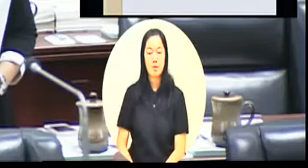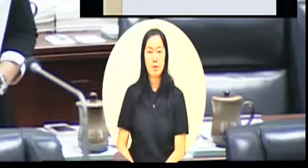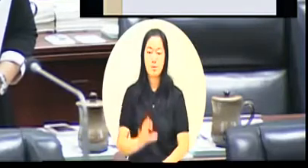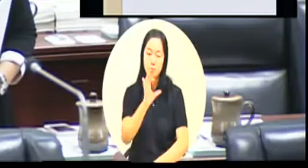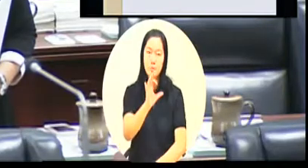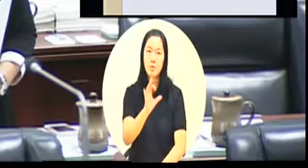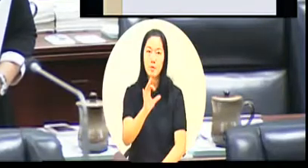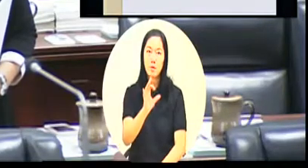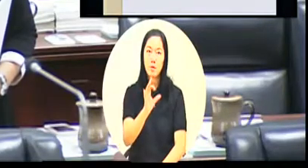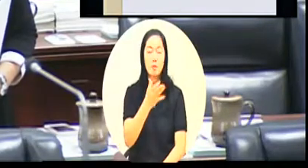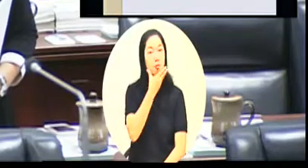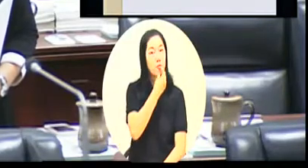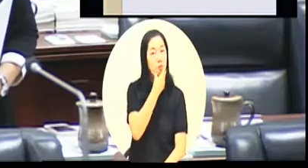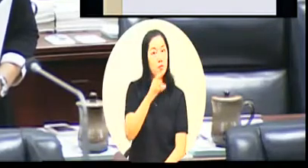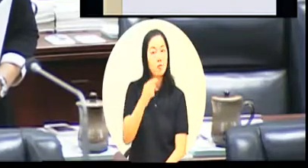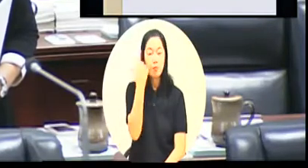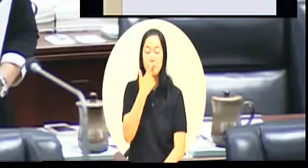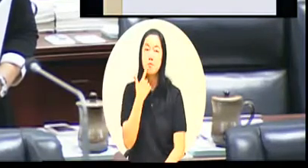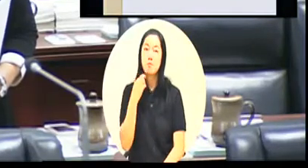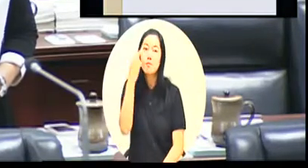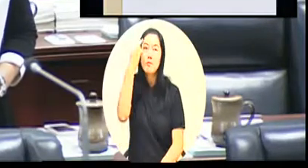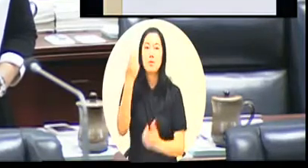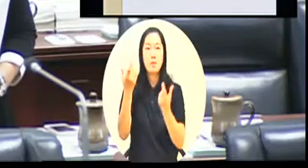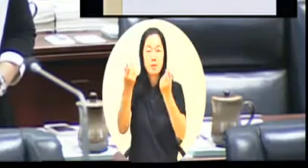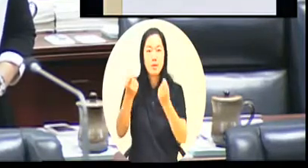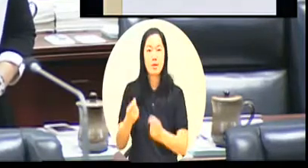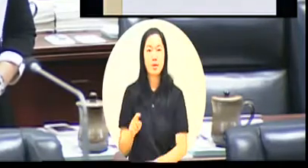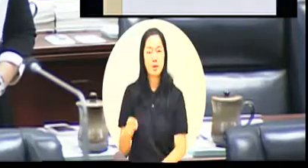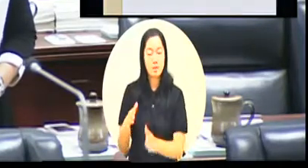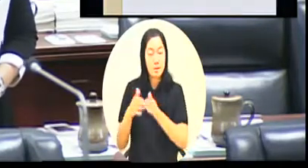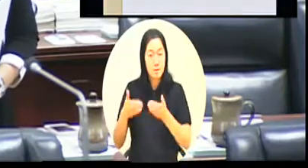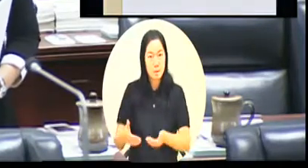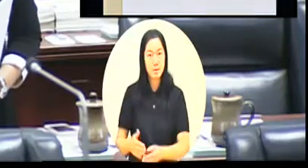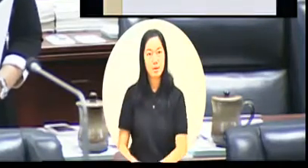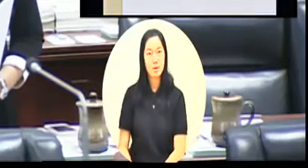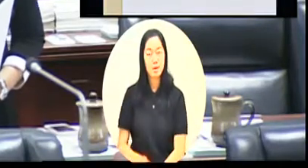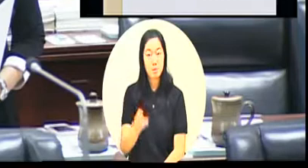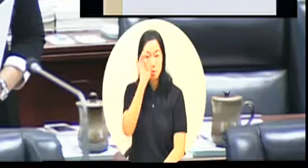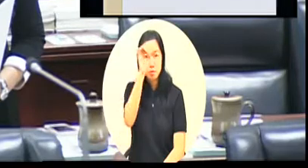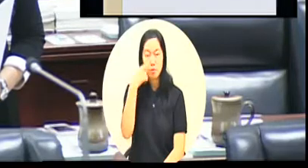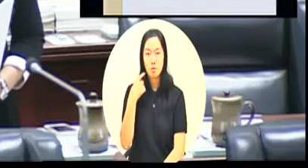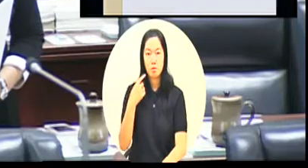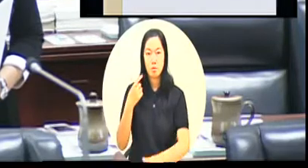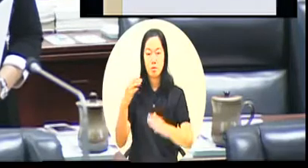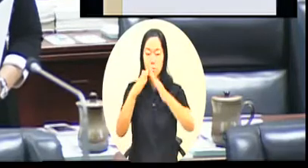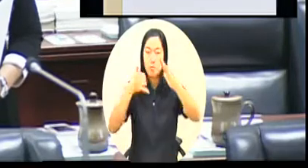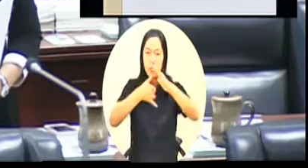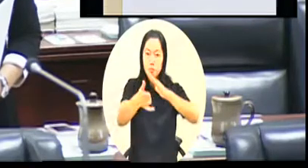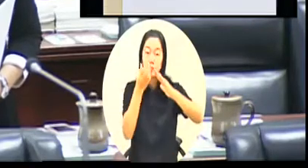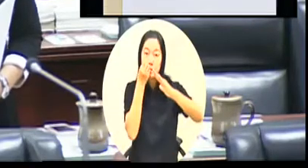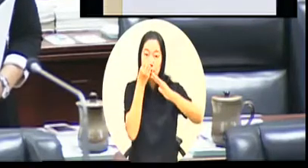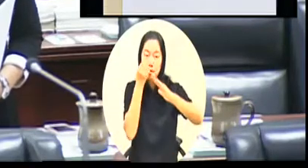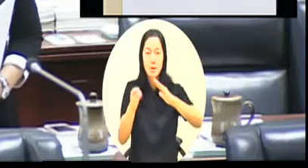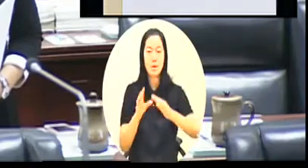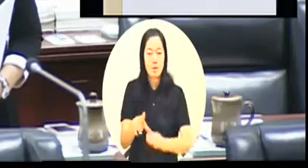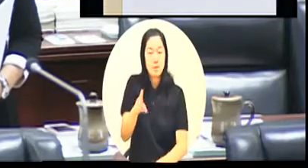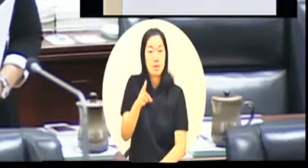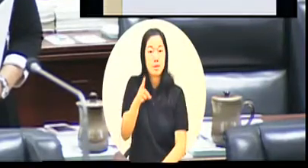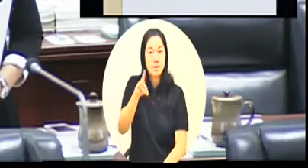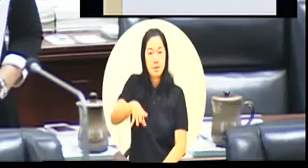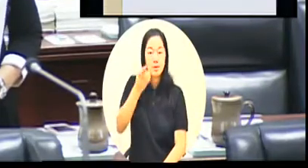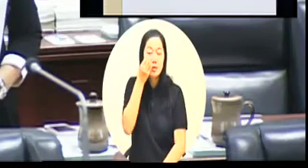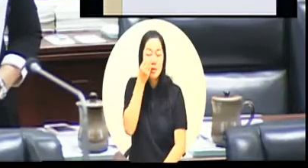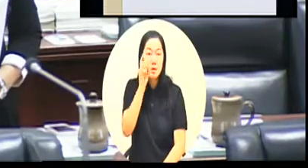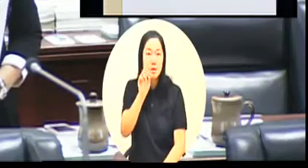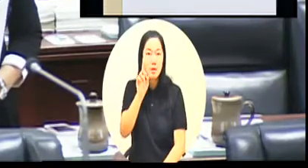美感是不输于一个住宅的，它非常重要的。其实你看你到一个家庭去参观的时候，第一个我们去参观哪里，